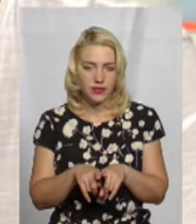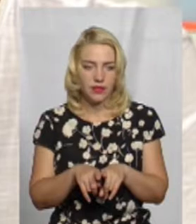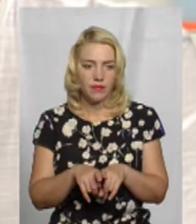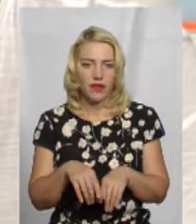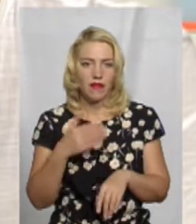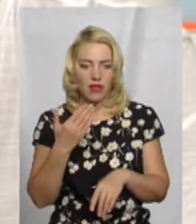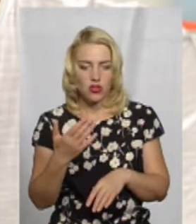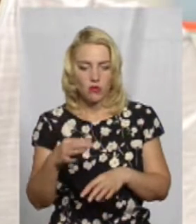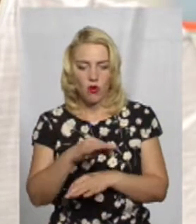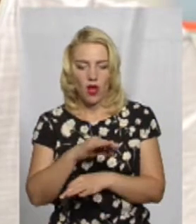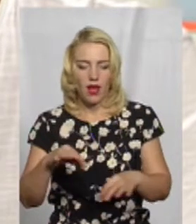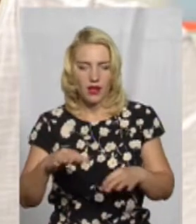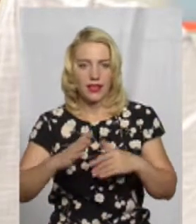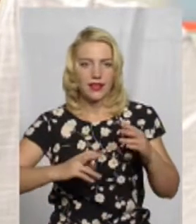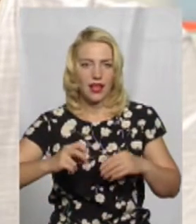вашому архітектору